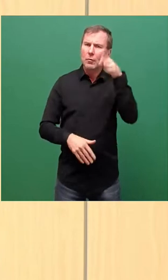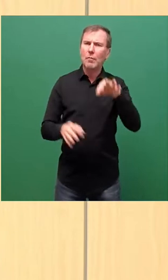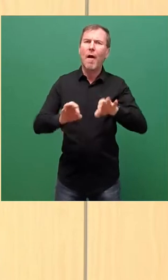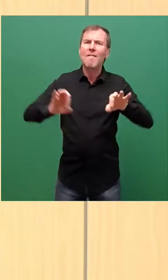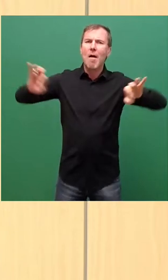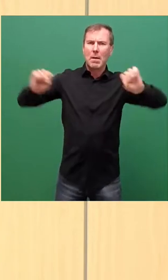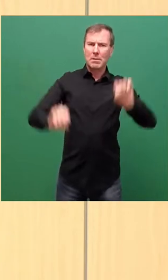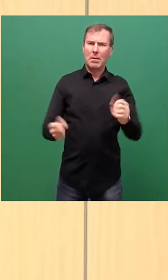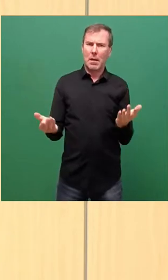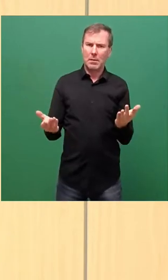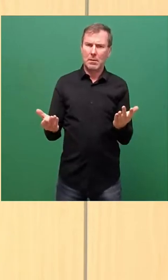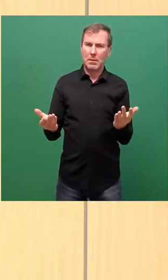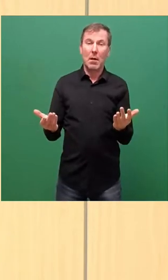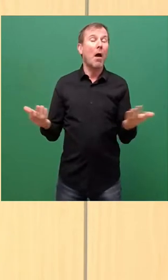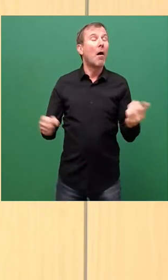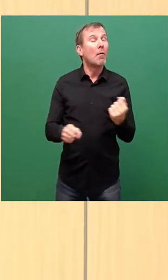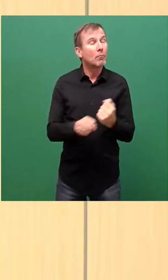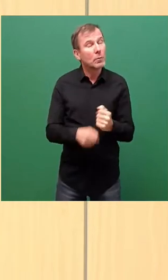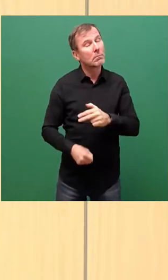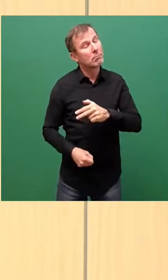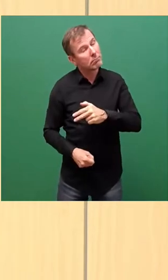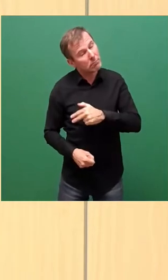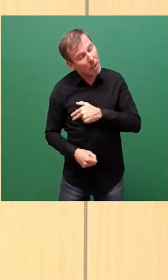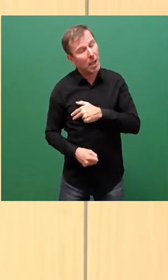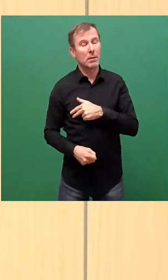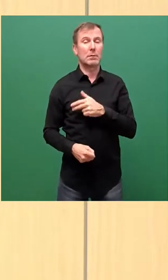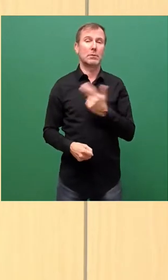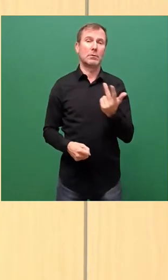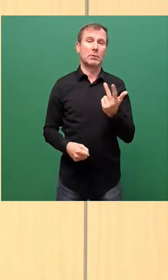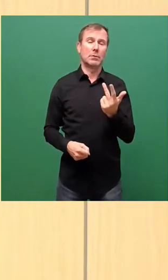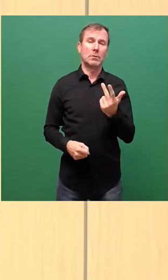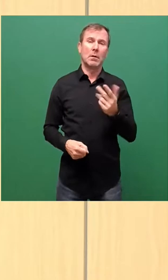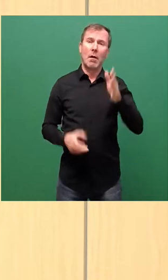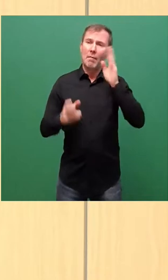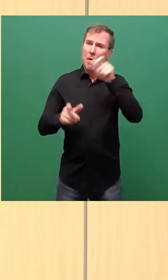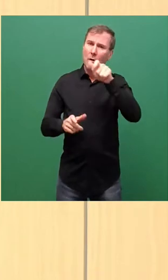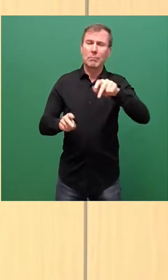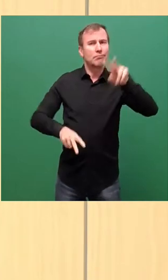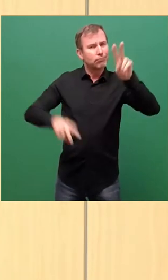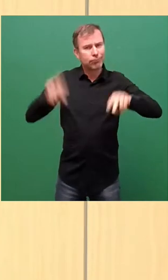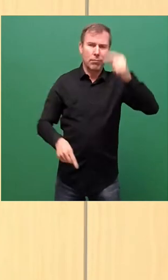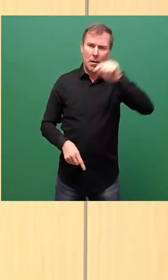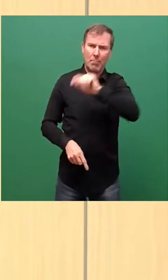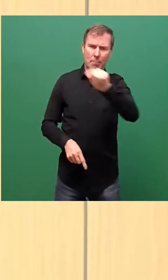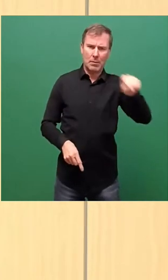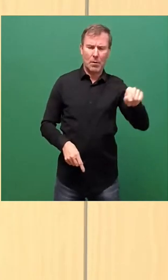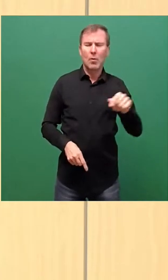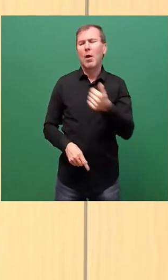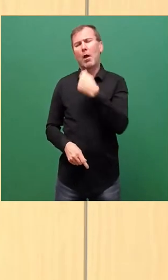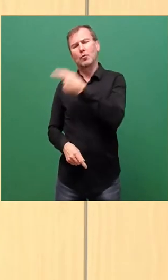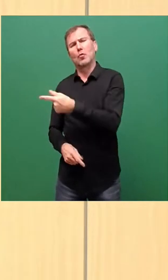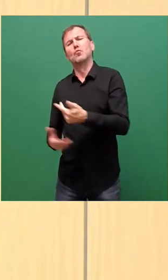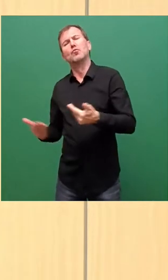Man muss ehrlich sagen, es gibt da auch unter Fachleuten ganz unterschiedliche Meinungen. Die einen sagen, das ist das Modell